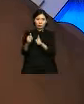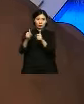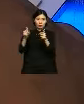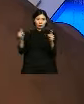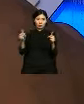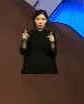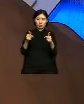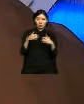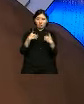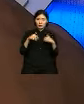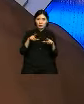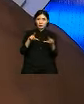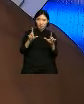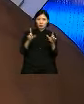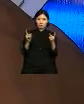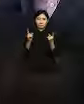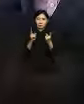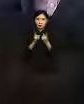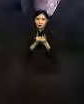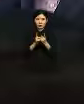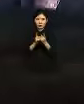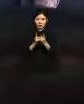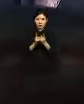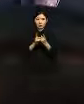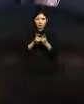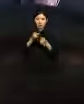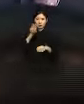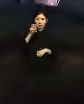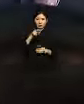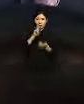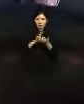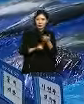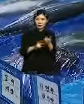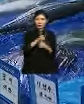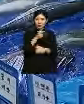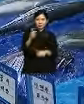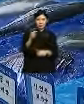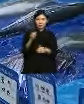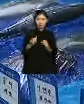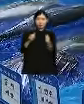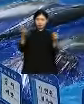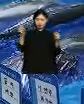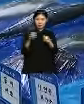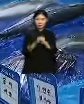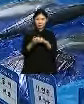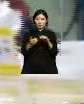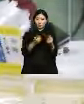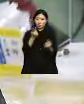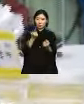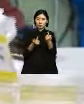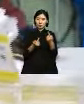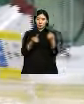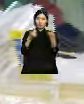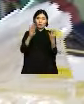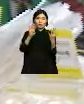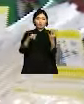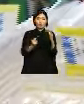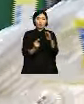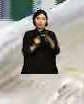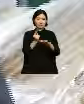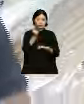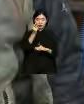명절도 있어서인지 부진했던 광주사랑카드 판매가 큰 폭으로 늘었습니다. 종전보다 4배가 넘는